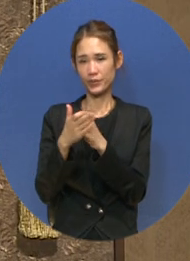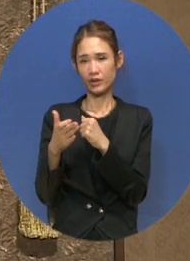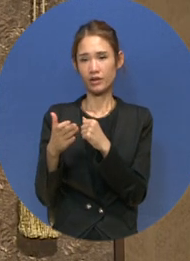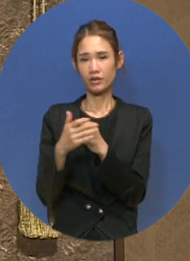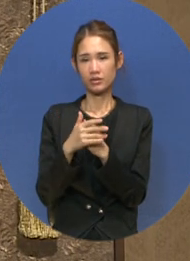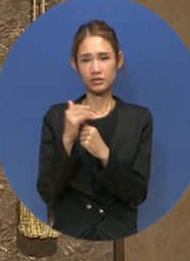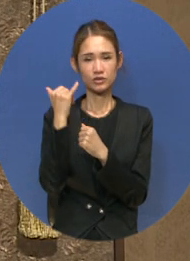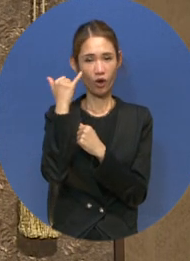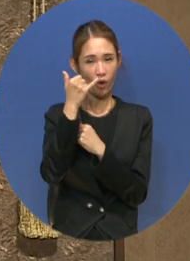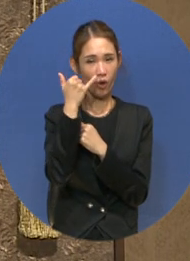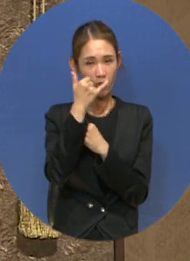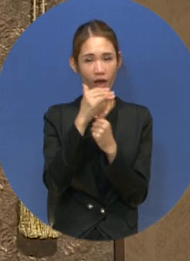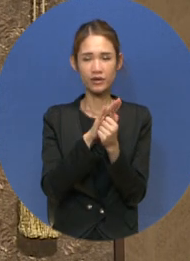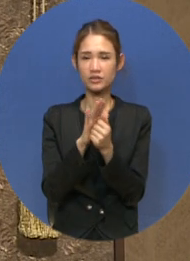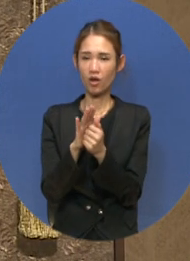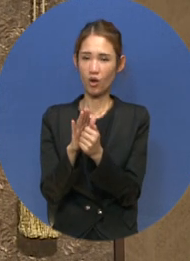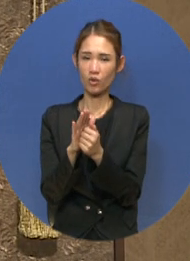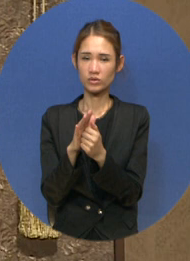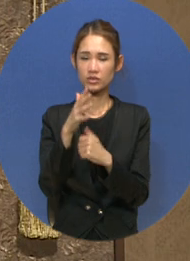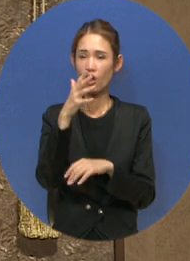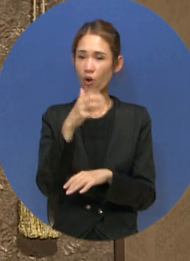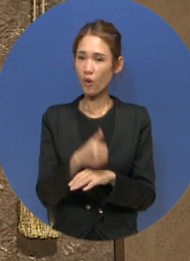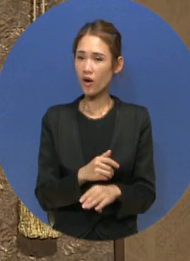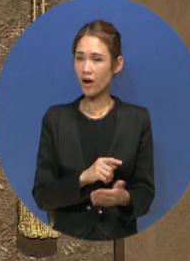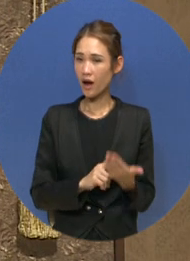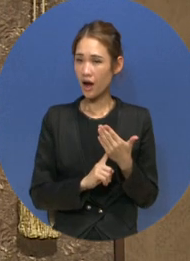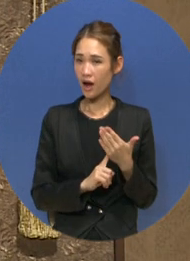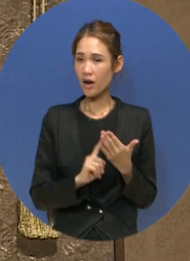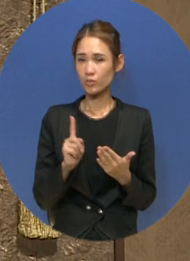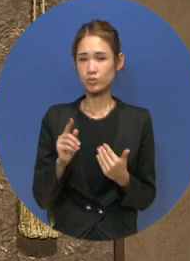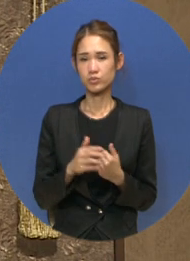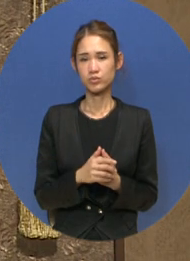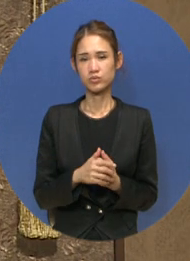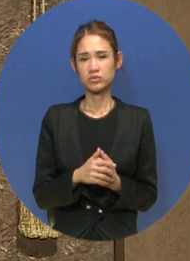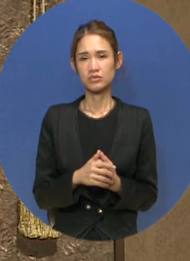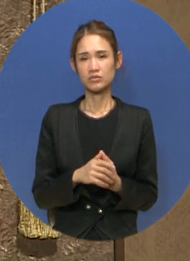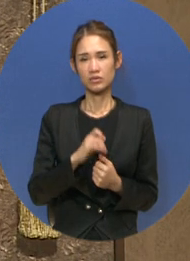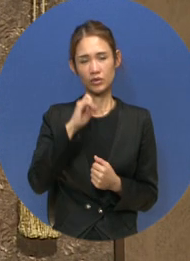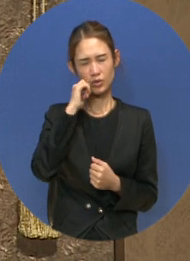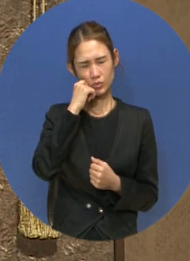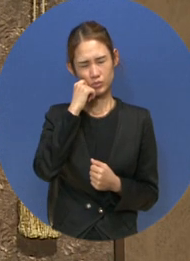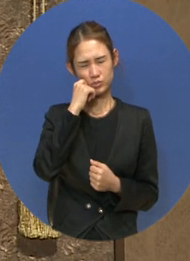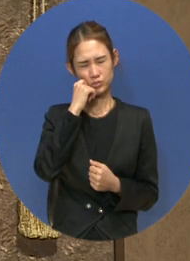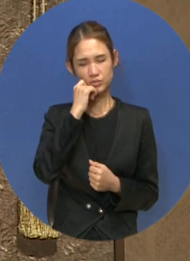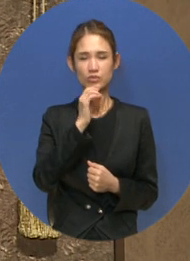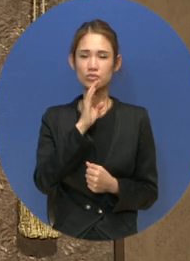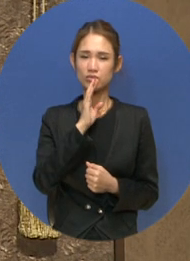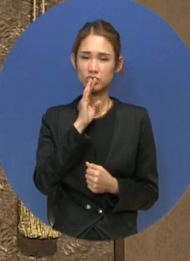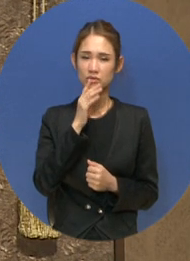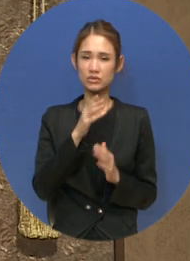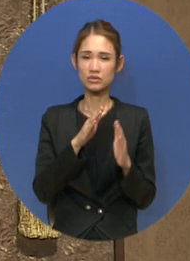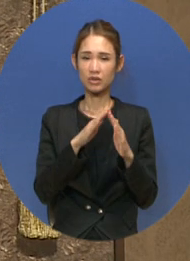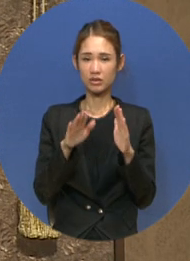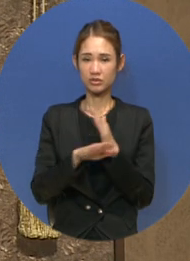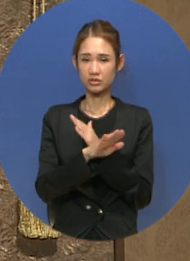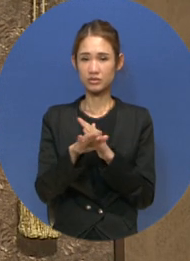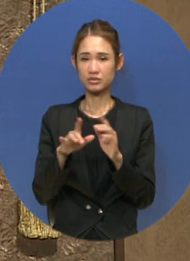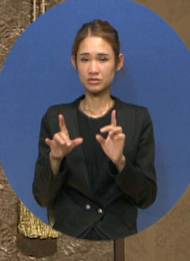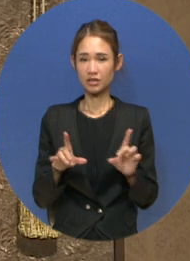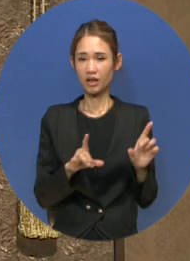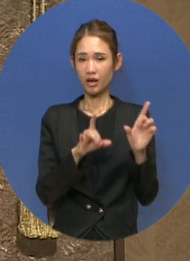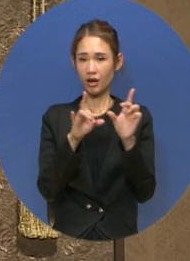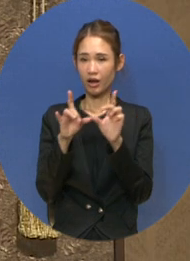전화 서비스를 해본 결과 네. 이게 참 어찌 보면 참 어려운 일인데요. 가정에서의 생활에 대한